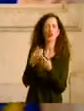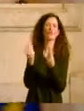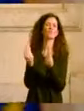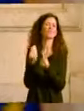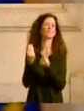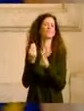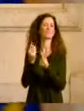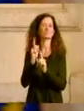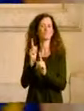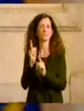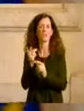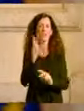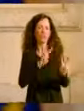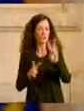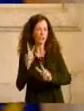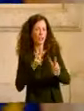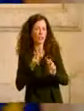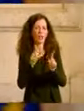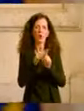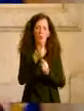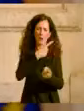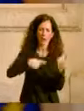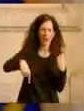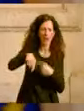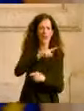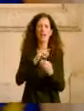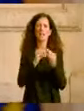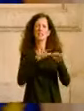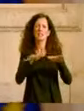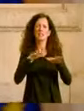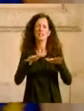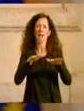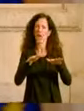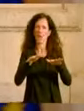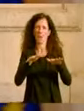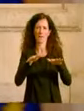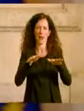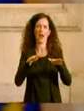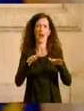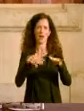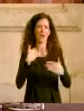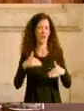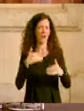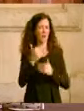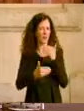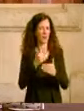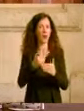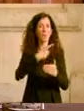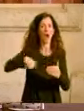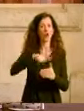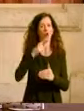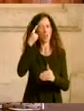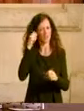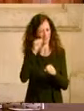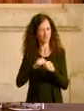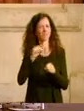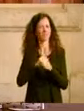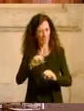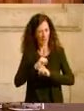un circuito di resistenza incredibile. Ma noi abbiamo la testa dura, credo che ci riusciremo e vogliamo